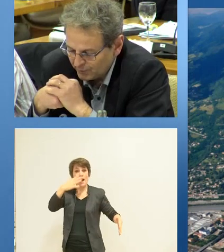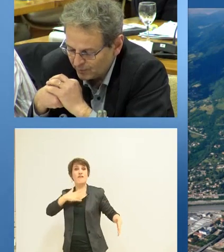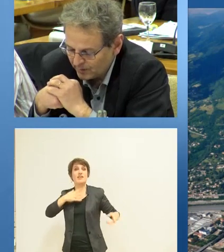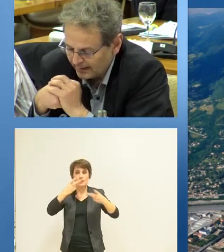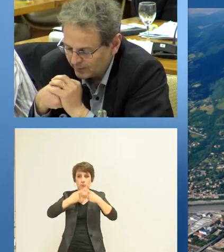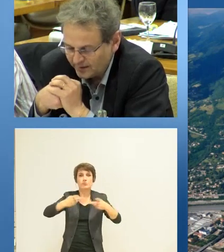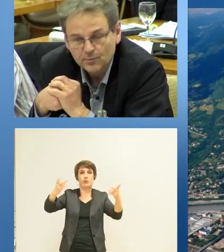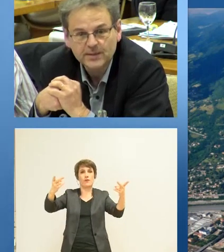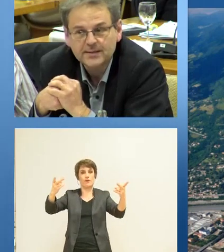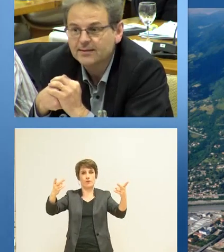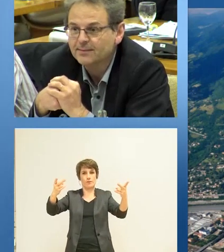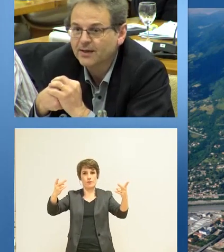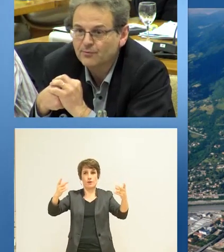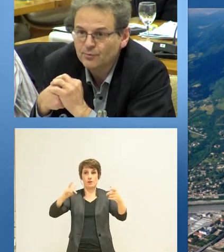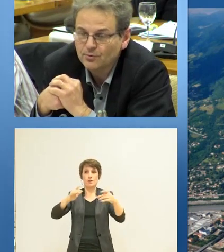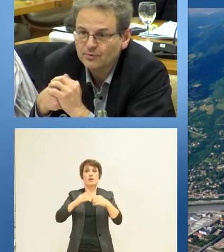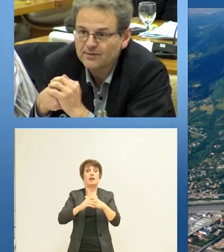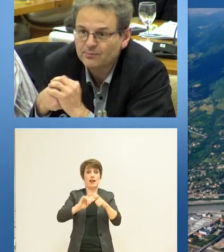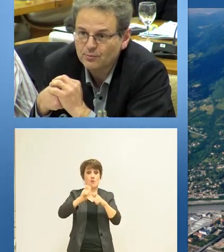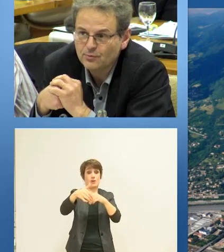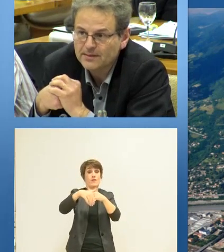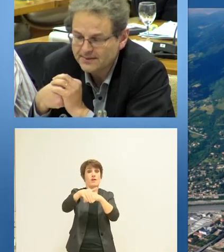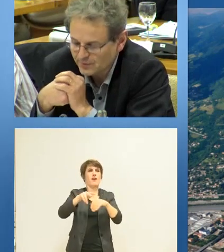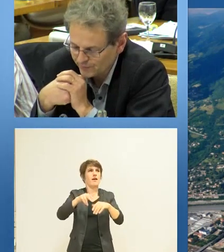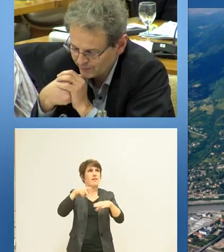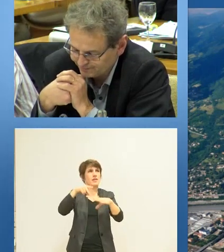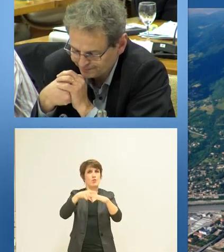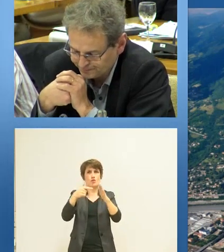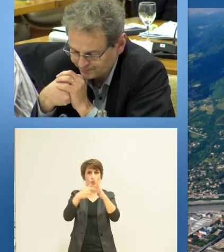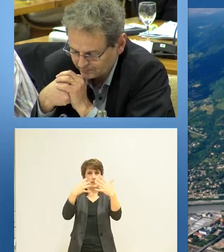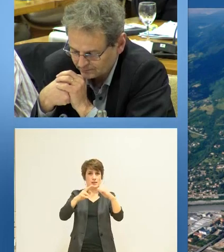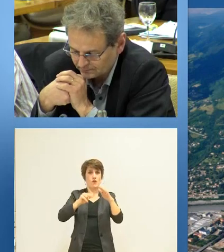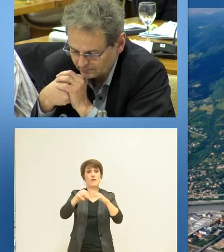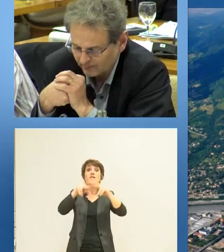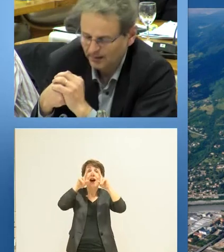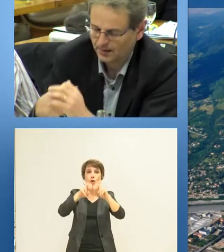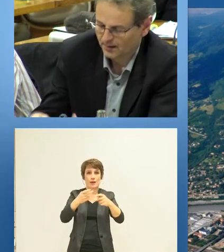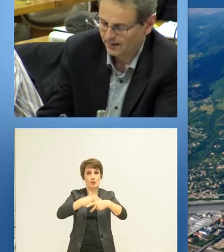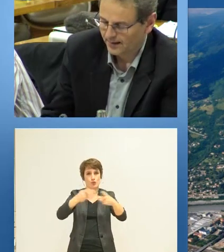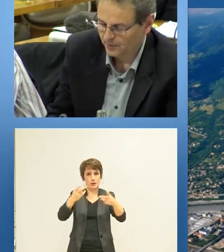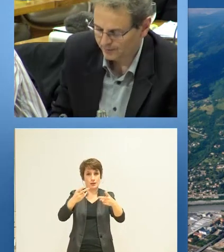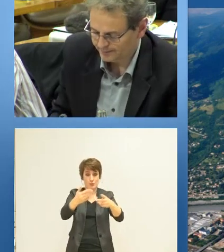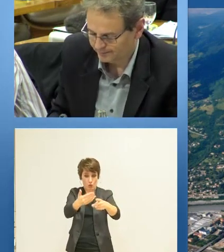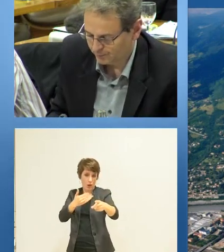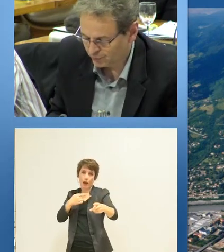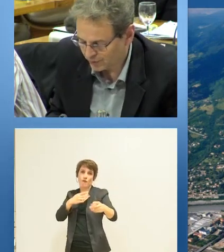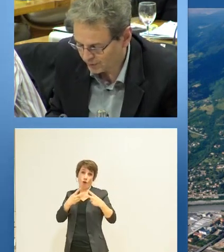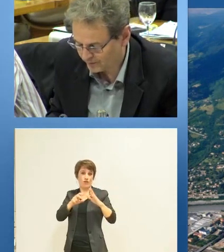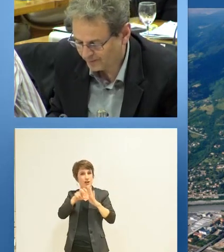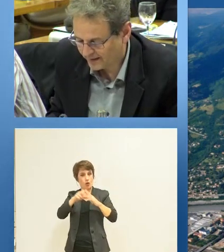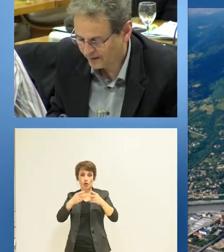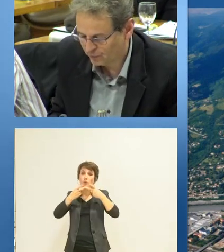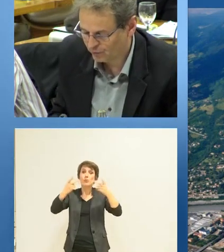préalablement à l' enquête publique qui est prévue début 2010 9 alors pour